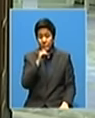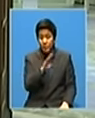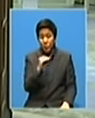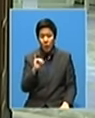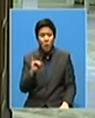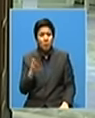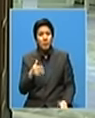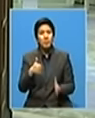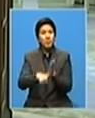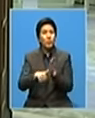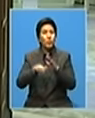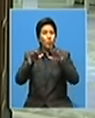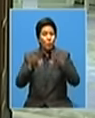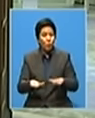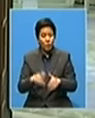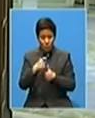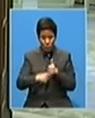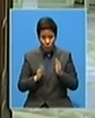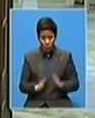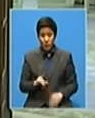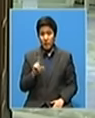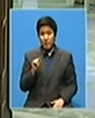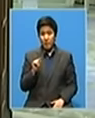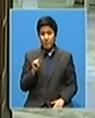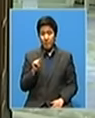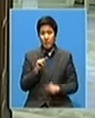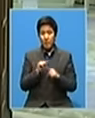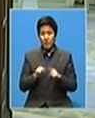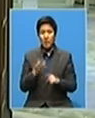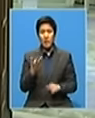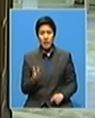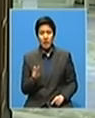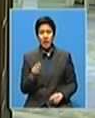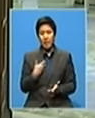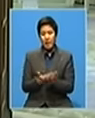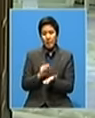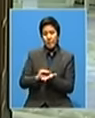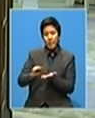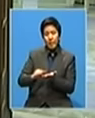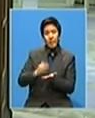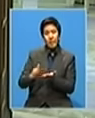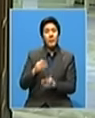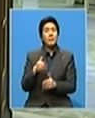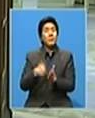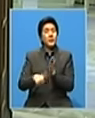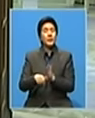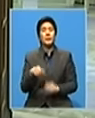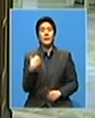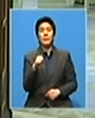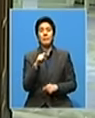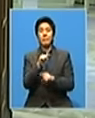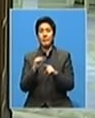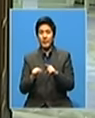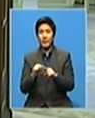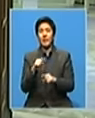จะได้รับการลดหย่อนภาษีเงินได้นิติบุคคลจากร้อยละ20เหลือร้อยละ10เป็นระยะเวลา10รอบบัญชีทางนี้ก็ขอให้เจ้